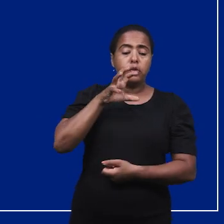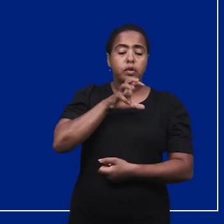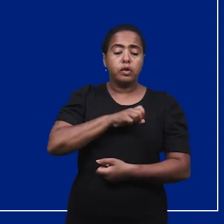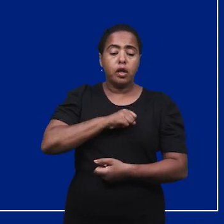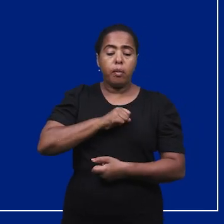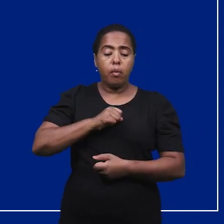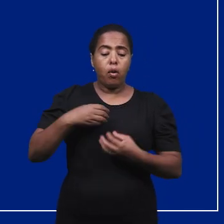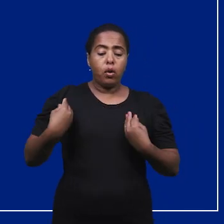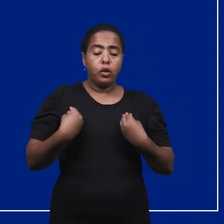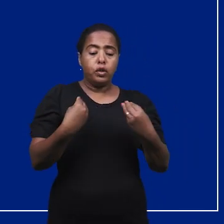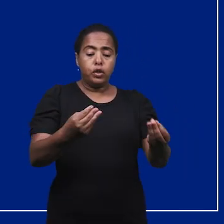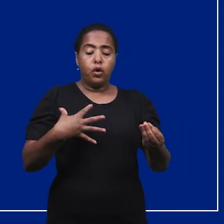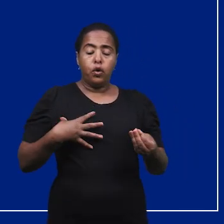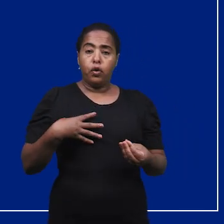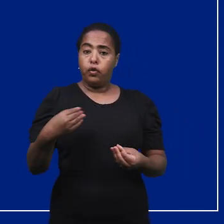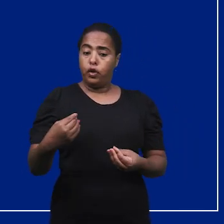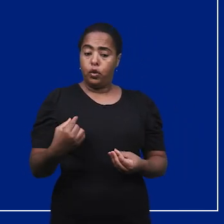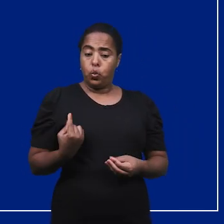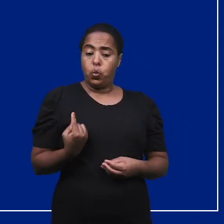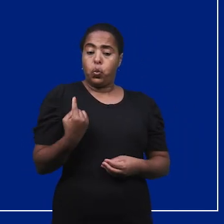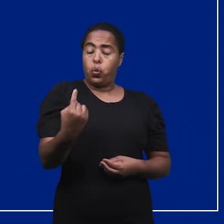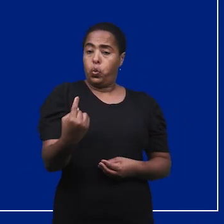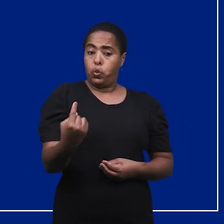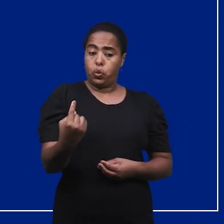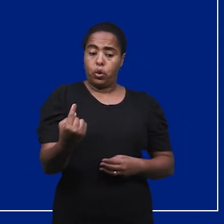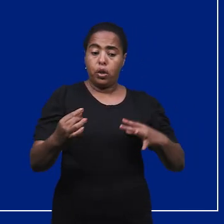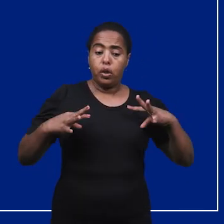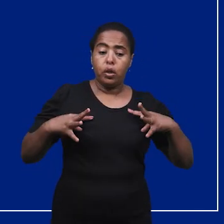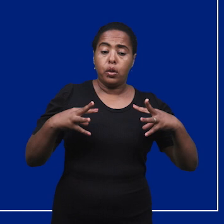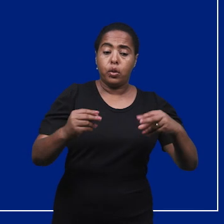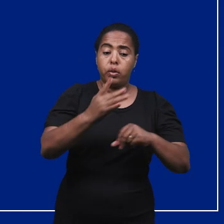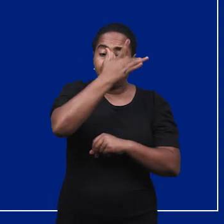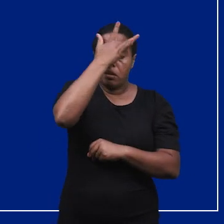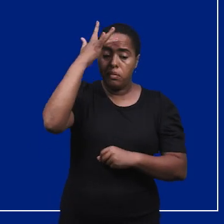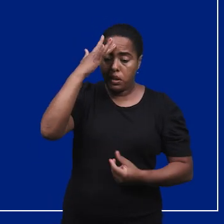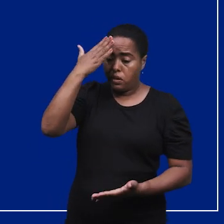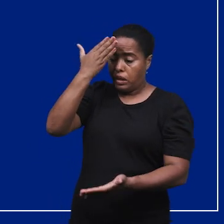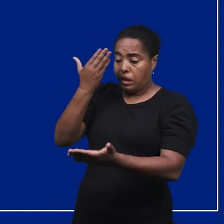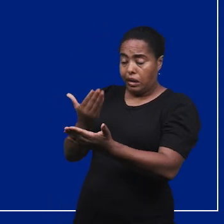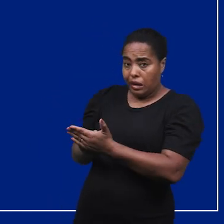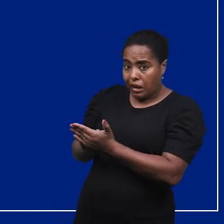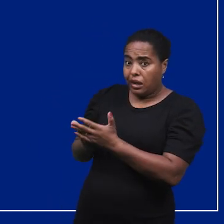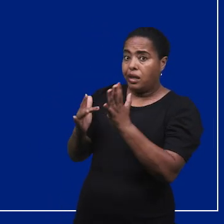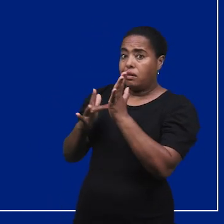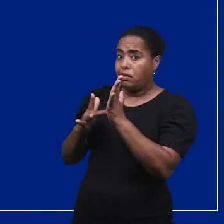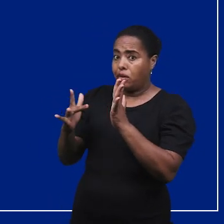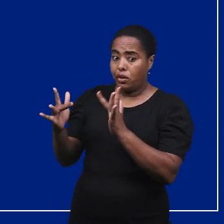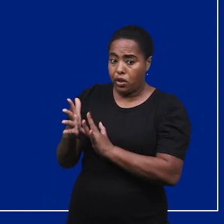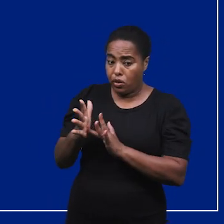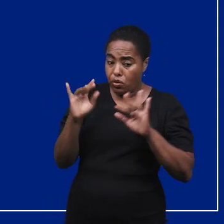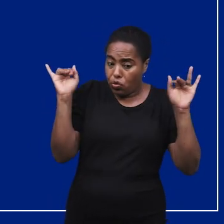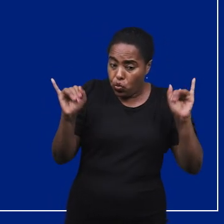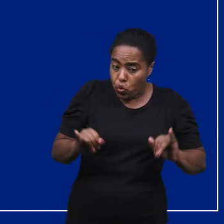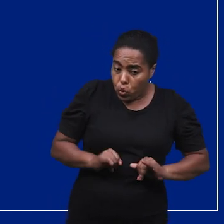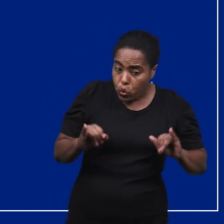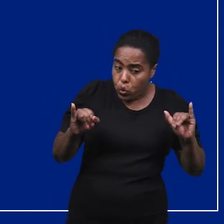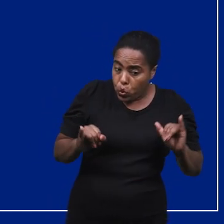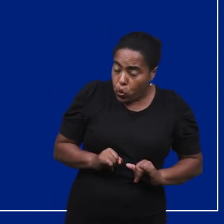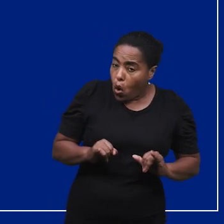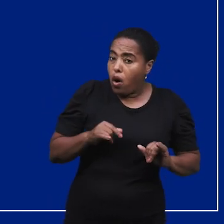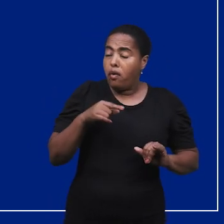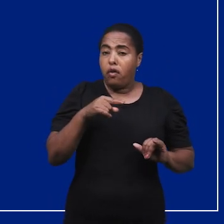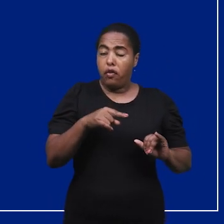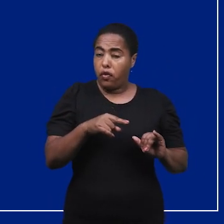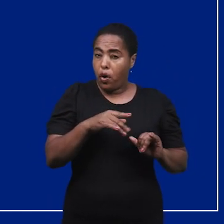qu'il a donné son Fils unique, afin que tous ceux qui croient en lui ne périssent